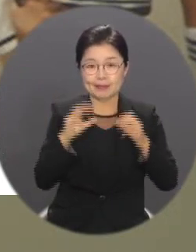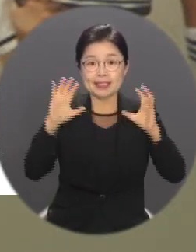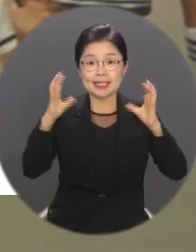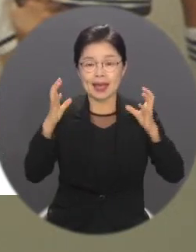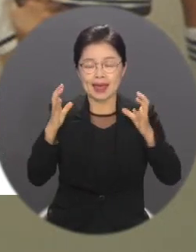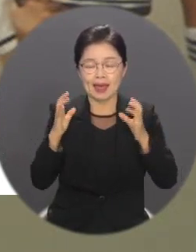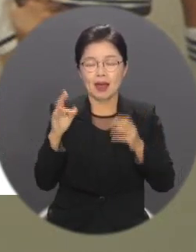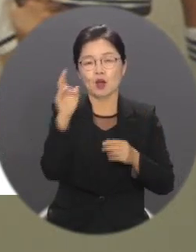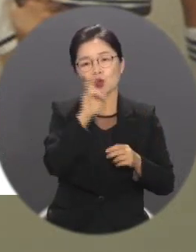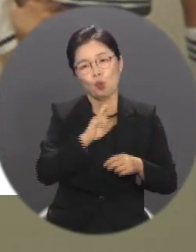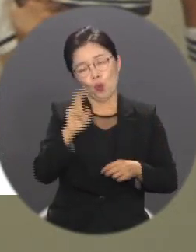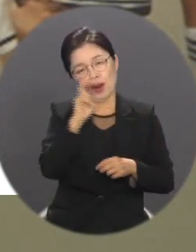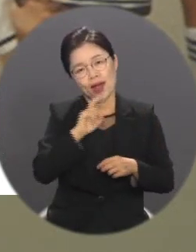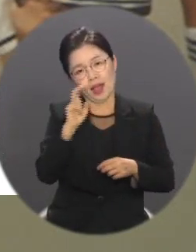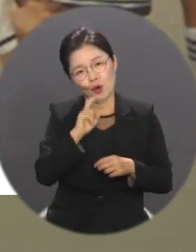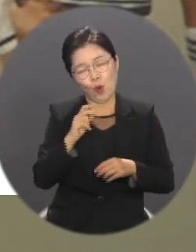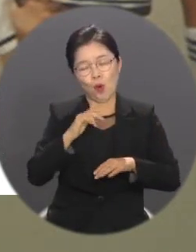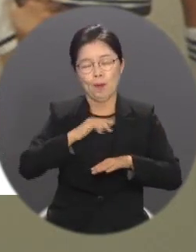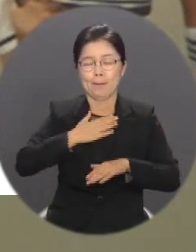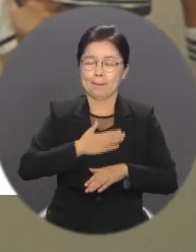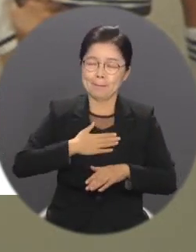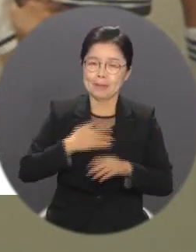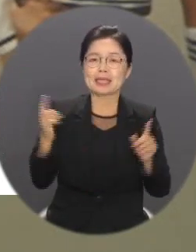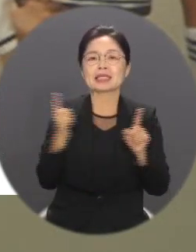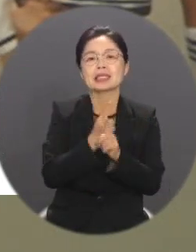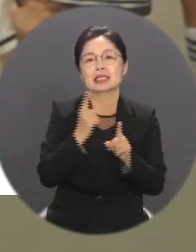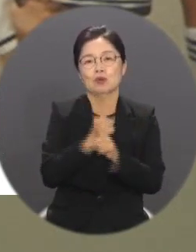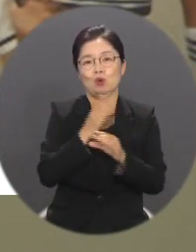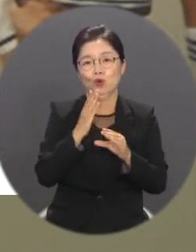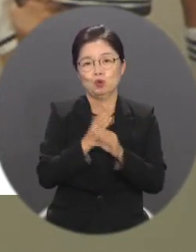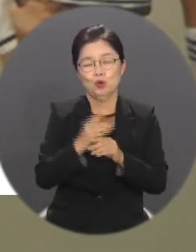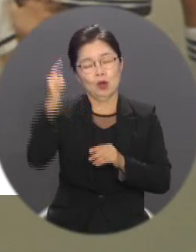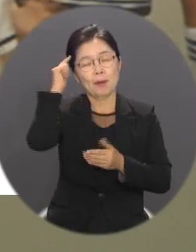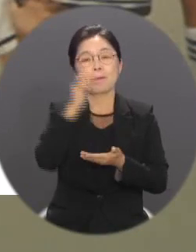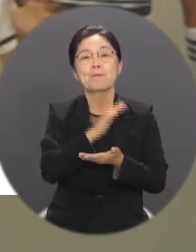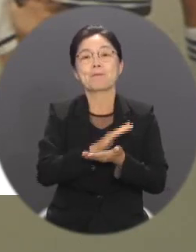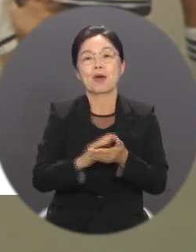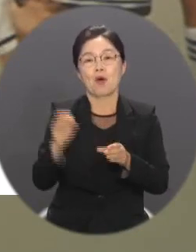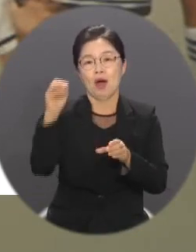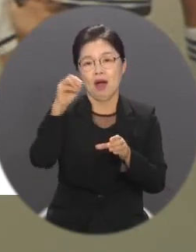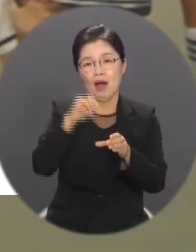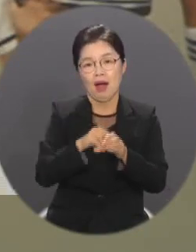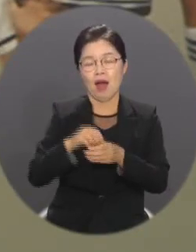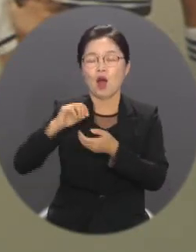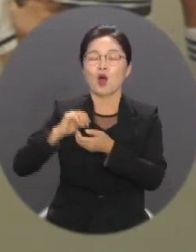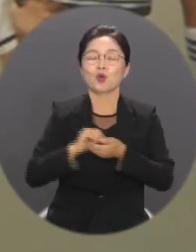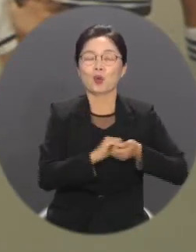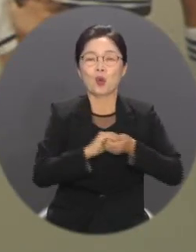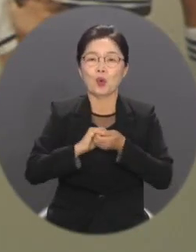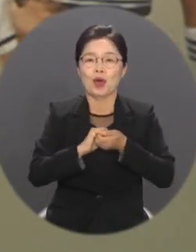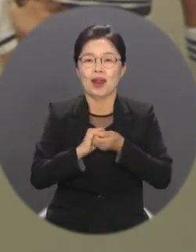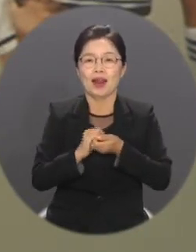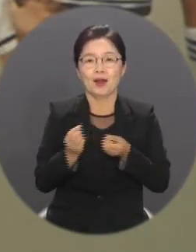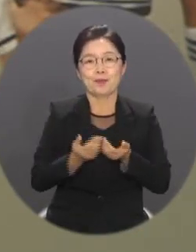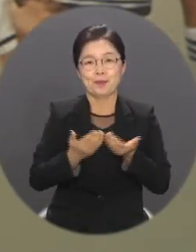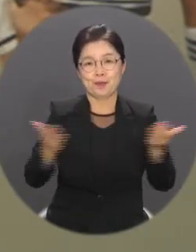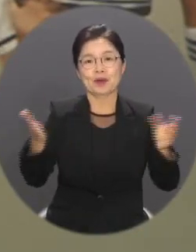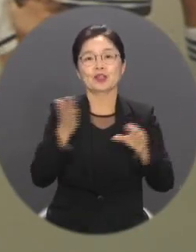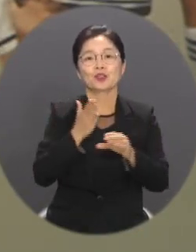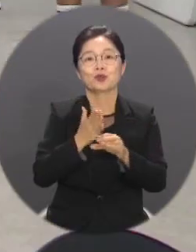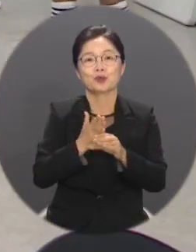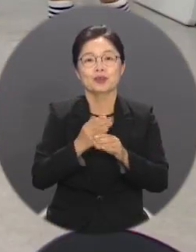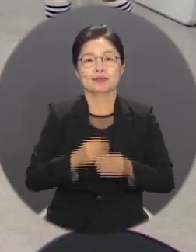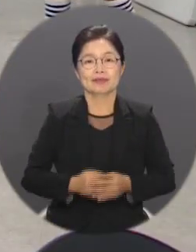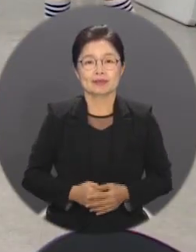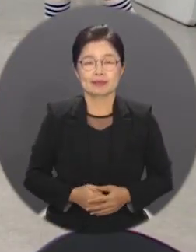있습니다 아이들은 노랫말에 평화를 바라는 마음을 실어 관객들에게 전하고 있습니다 우주 문 기자가 취재했습니다